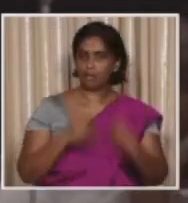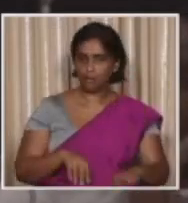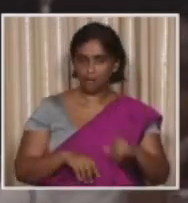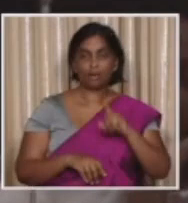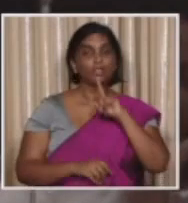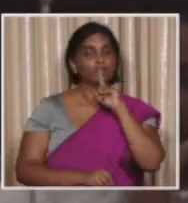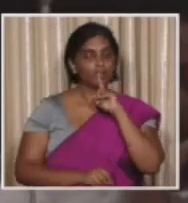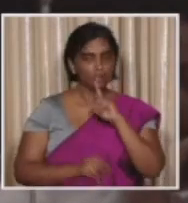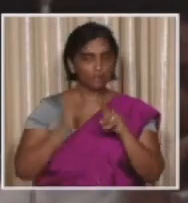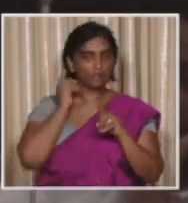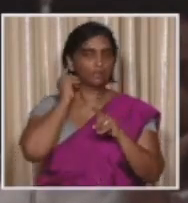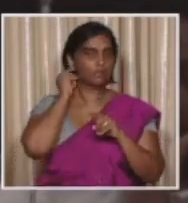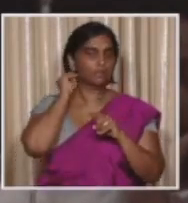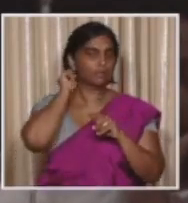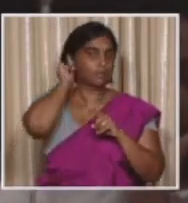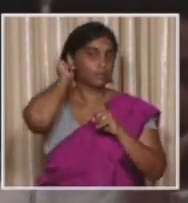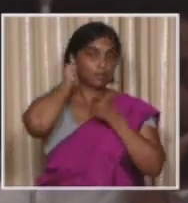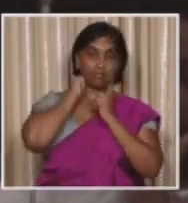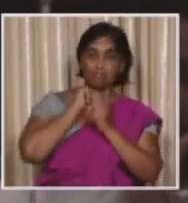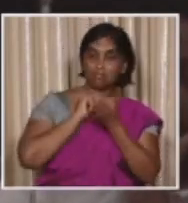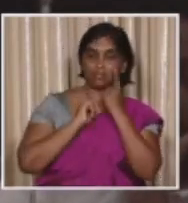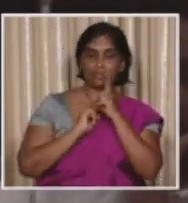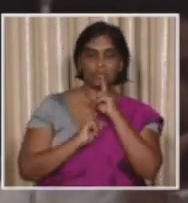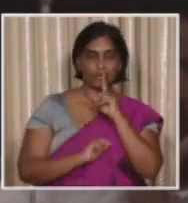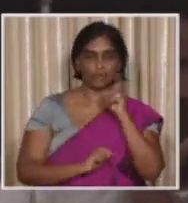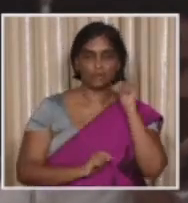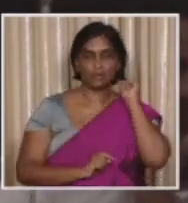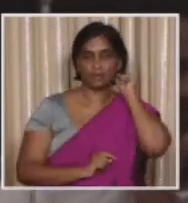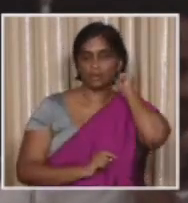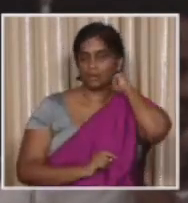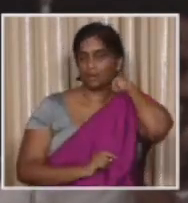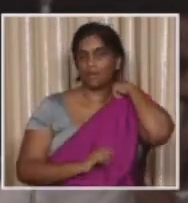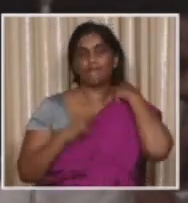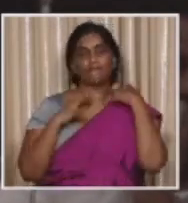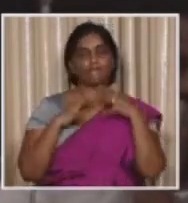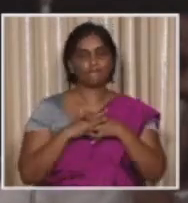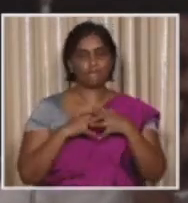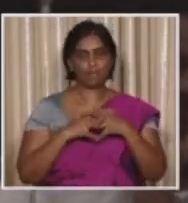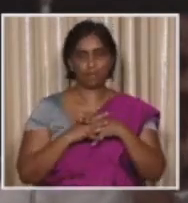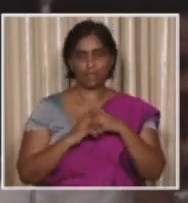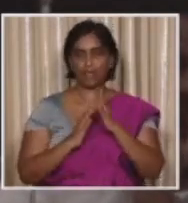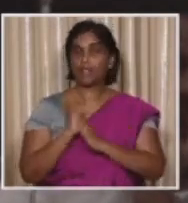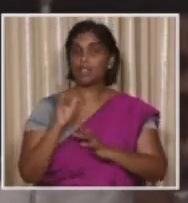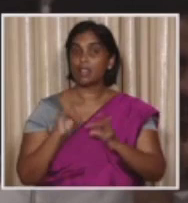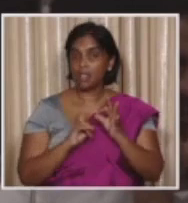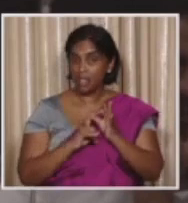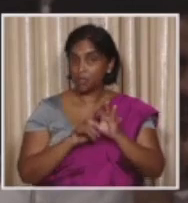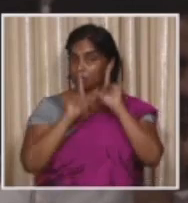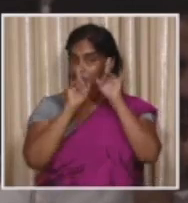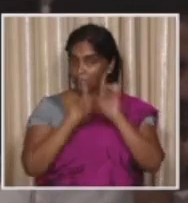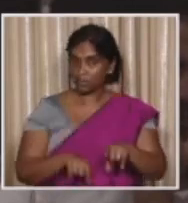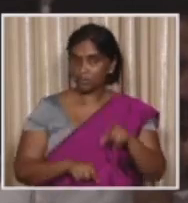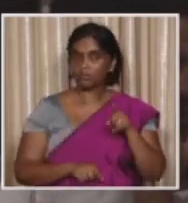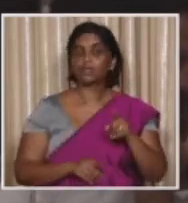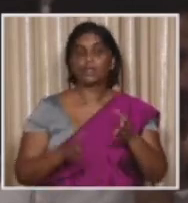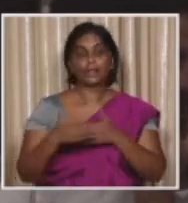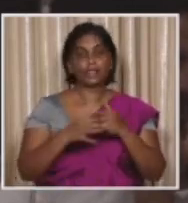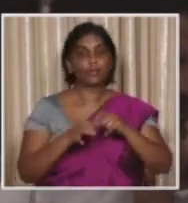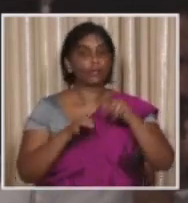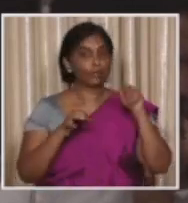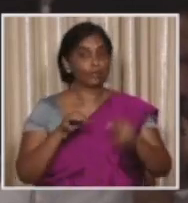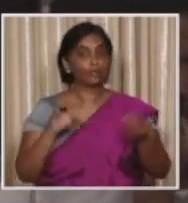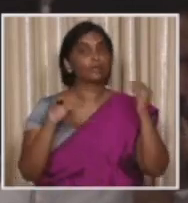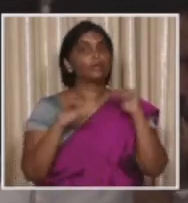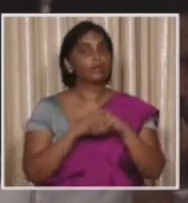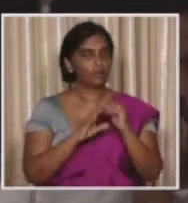කියපු තර්ජනය කරපු වාසුදේව නානායක්කාර ඇමතුමා වැනි කැබිනට් මණ්ඩලයේ